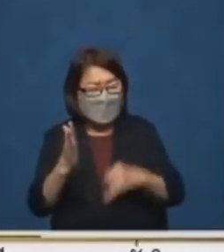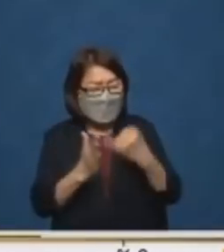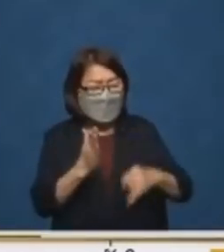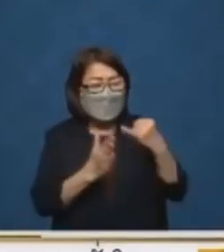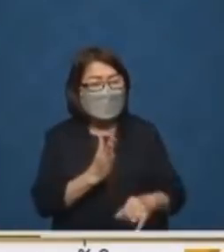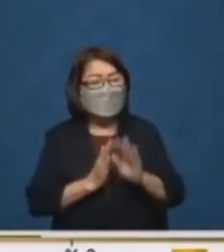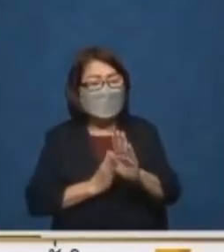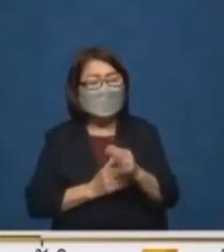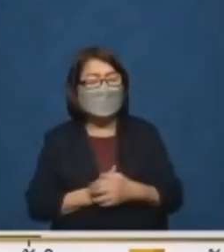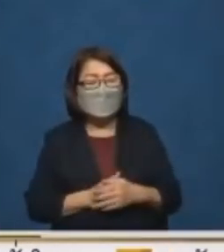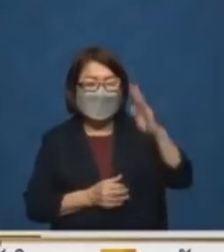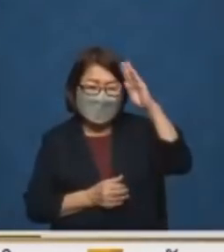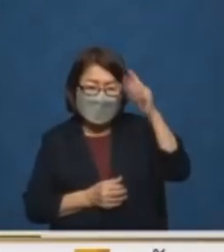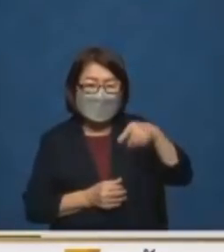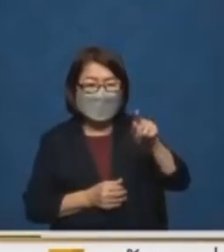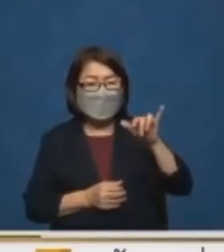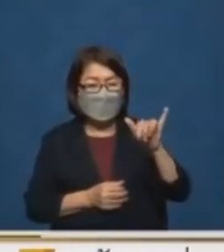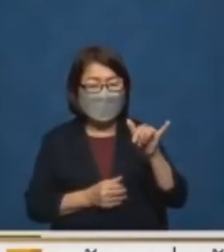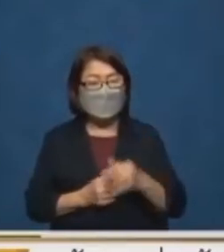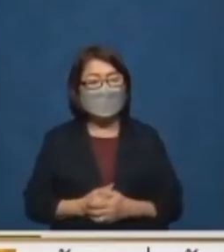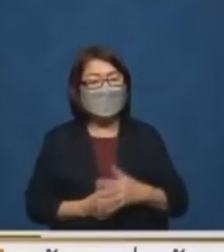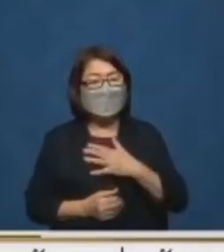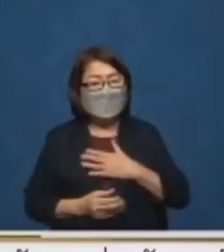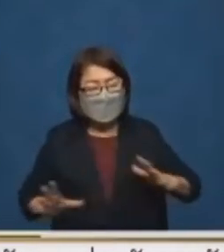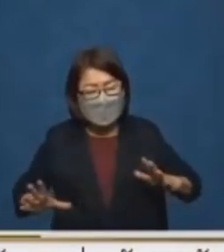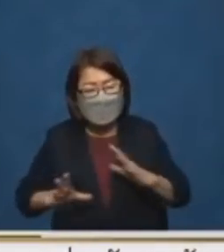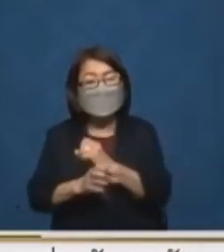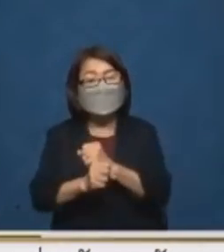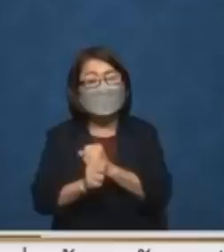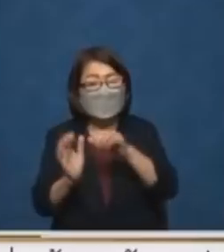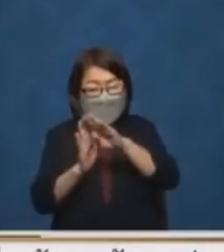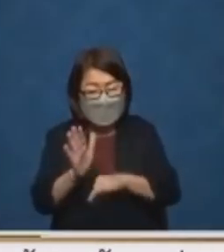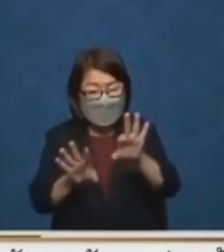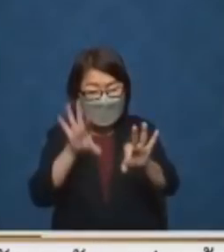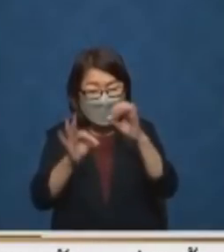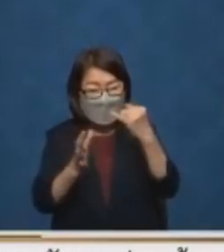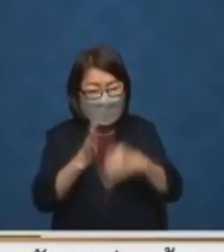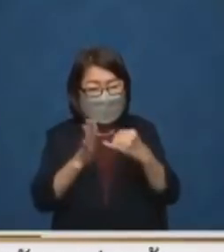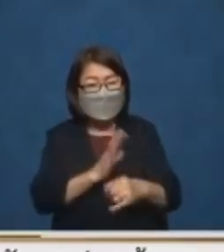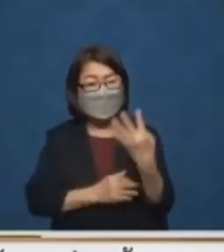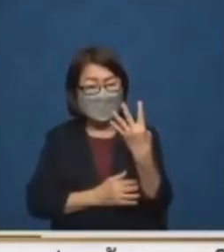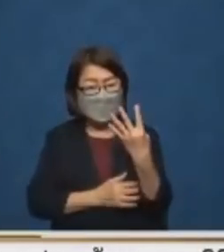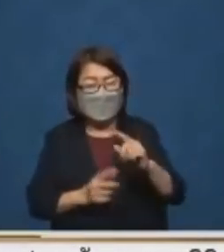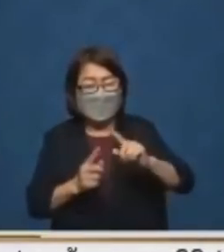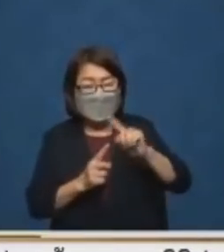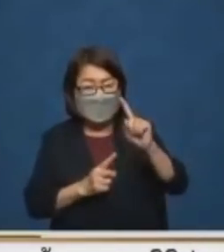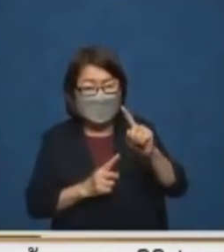จัรโอชา์ก็ผมขอรวบรวมามาสงเขพประมาณ 4 ด้านด้กันเรื่องแรก